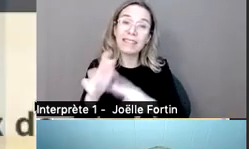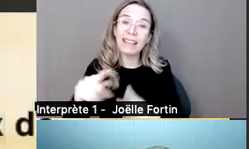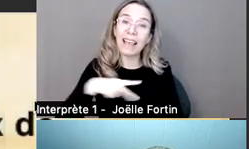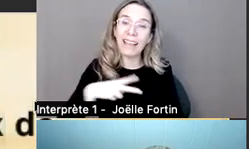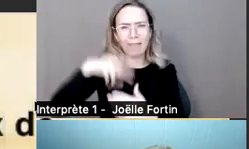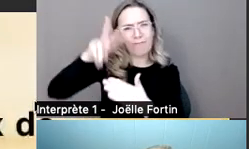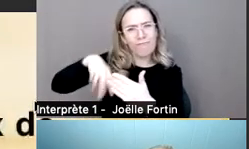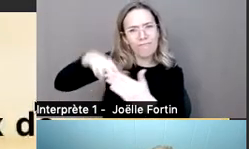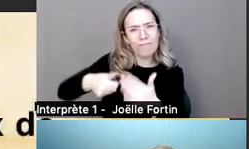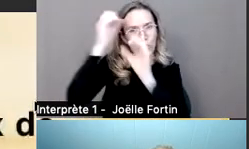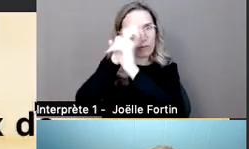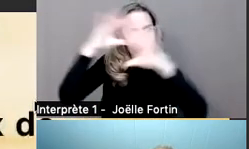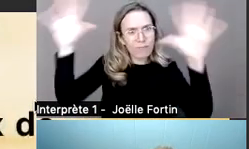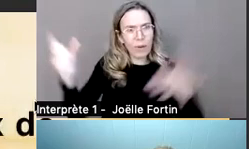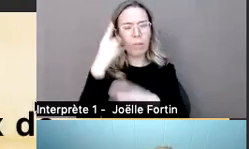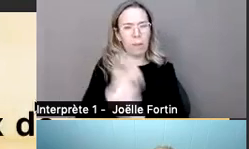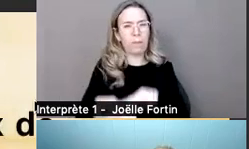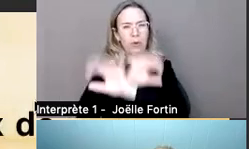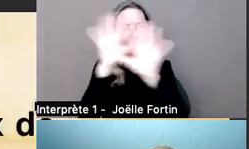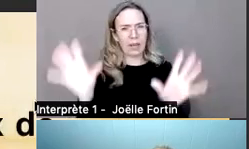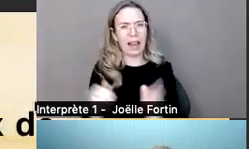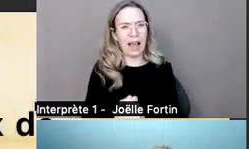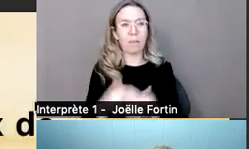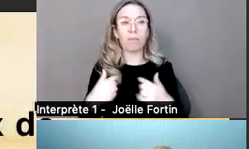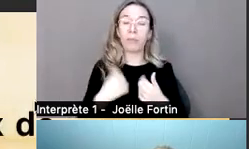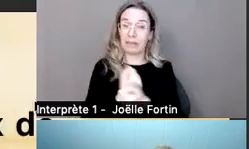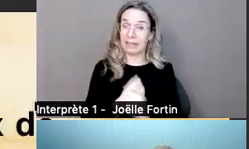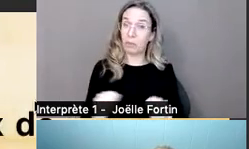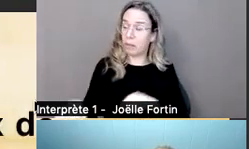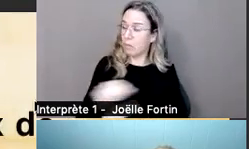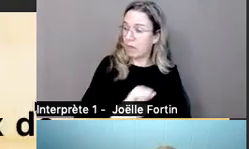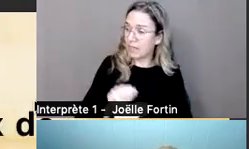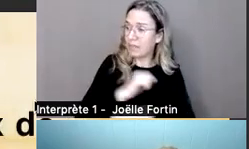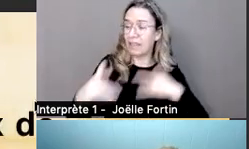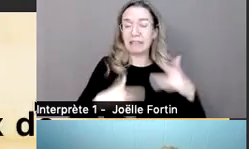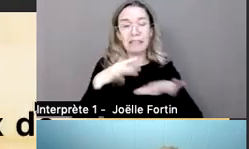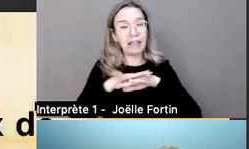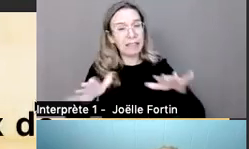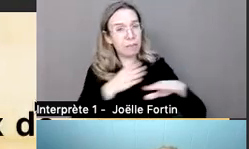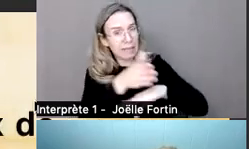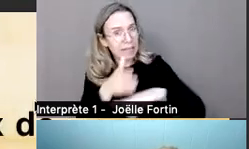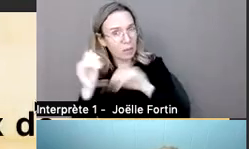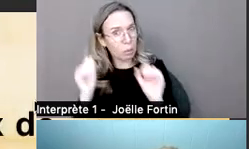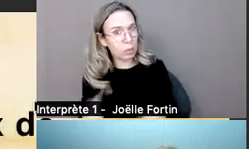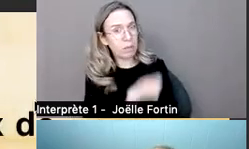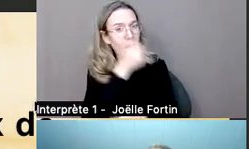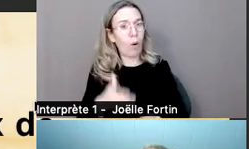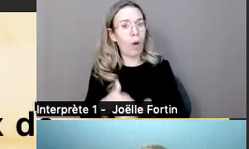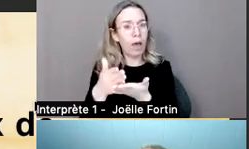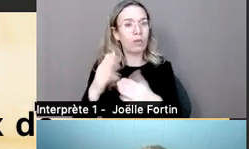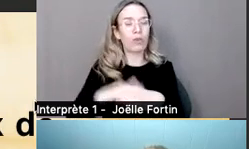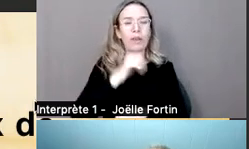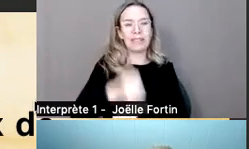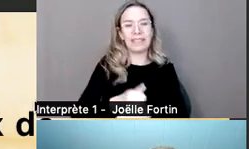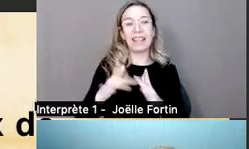des stratégies. Normalement, nous sommes disponibles pour des activités de sensibilisation et d'autres ressources sur notre site